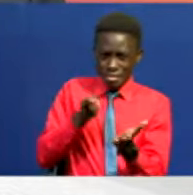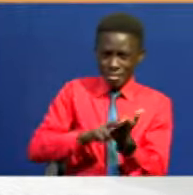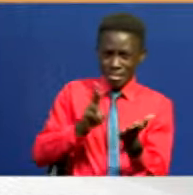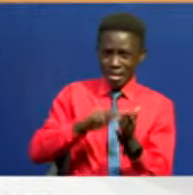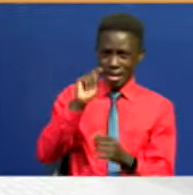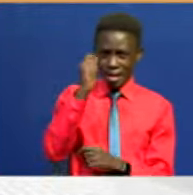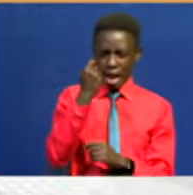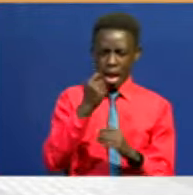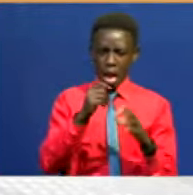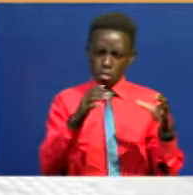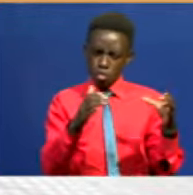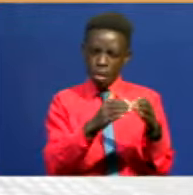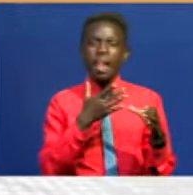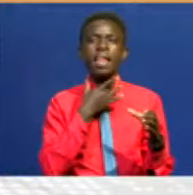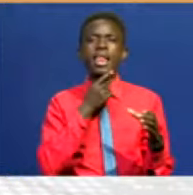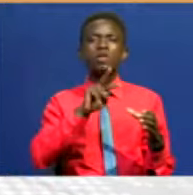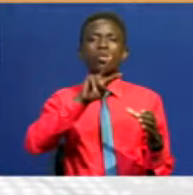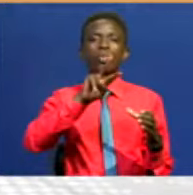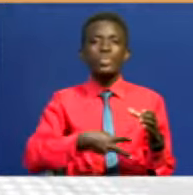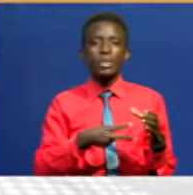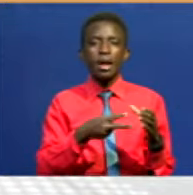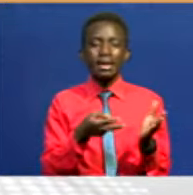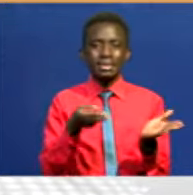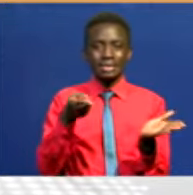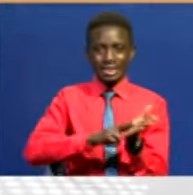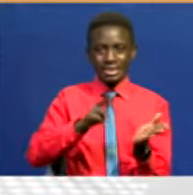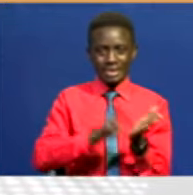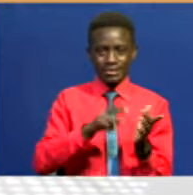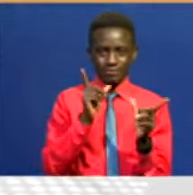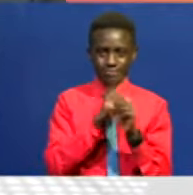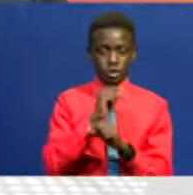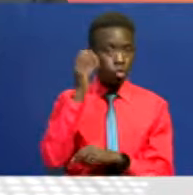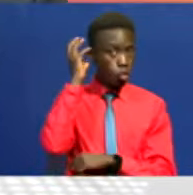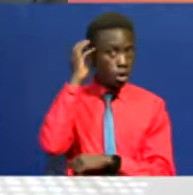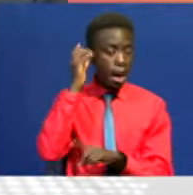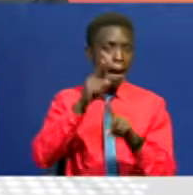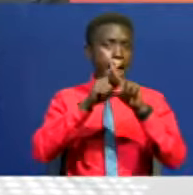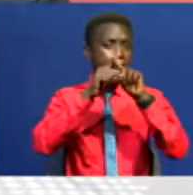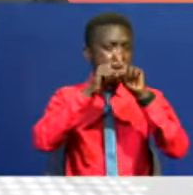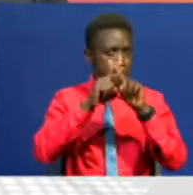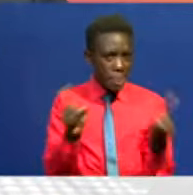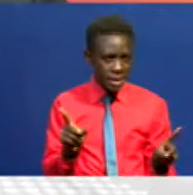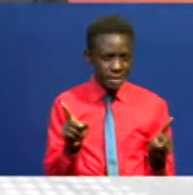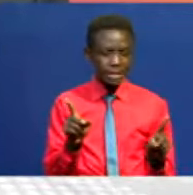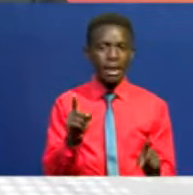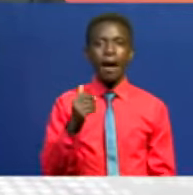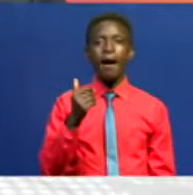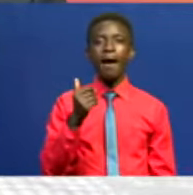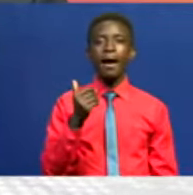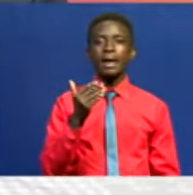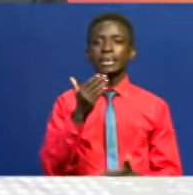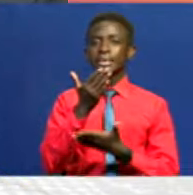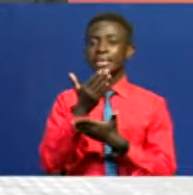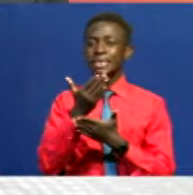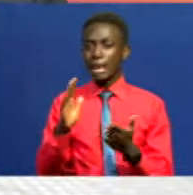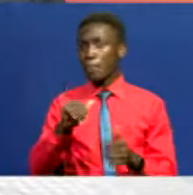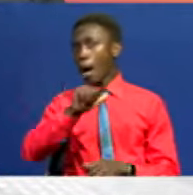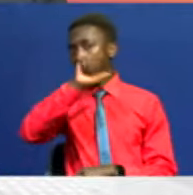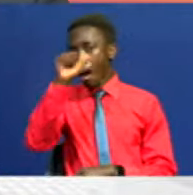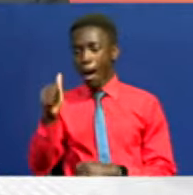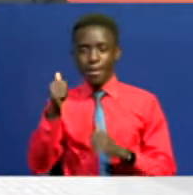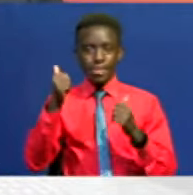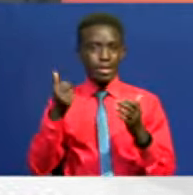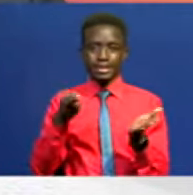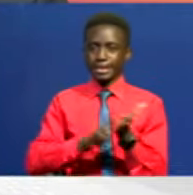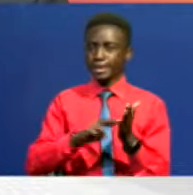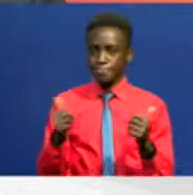2,000 registered TVET colleges. Mm-hmm. Lakini pia kuna vile ambavyo vijasajiliwa. Ukiangalia idadi ya